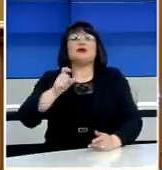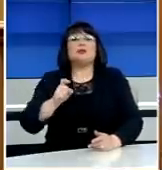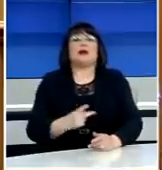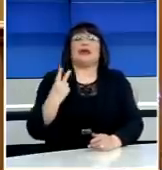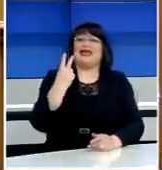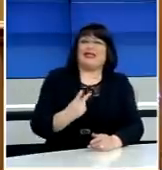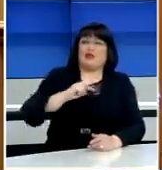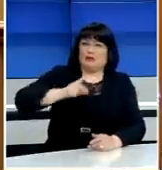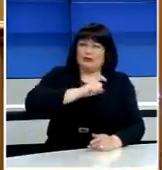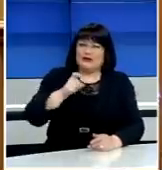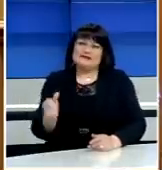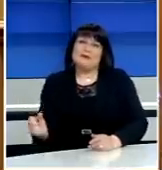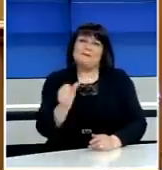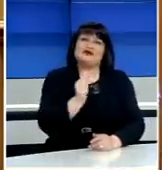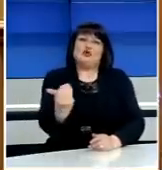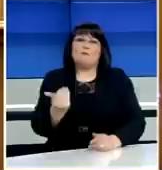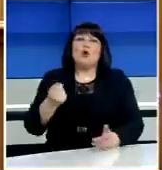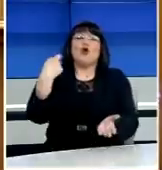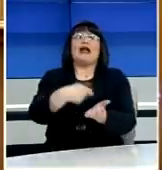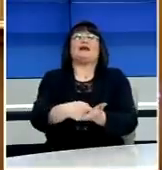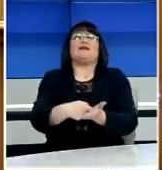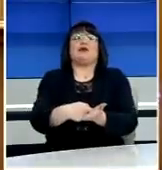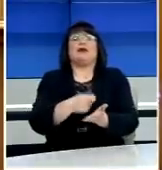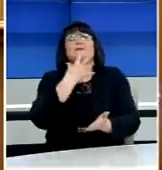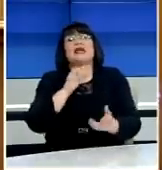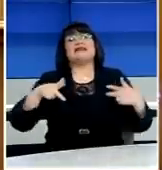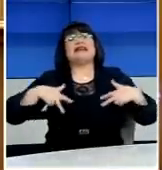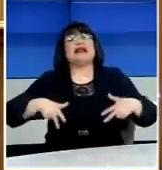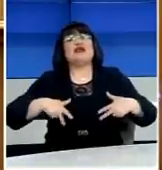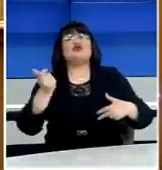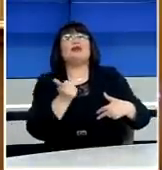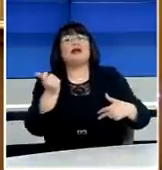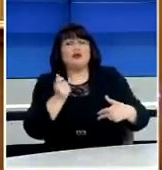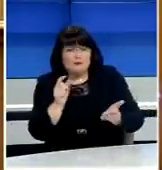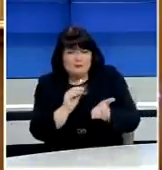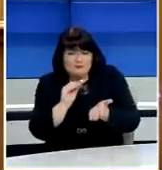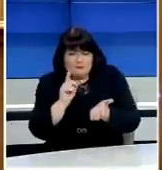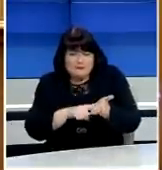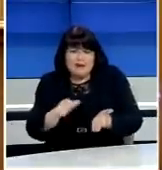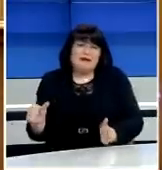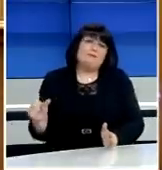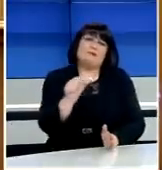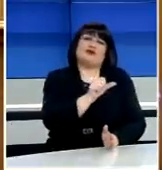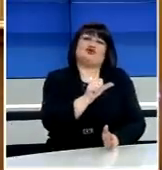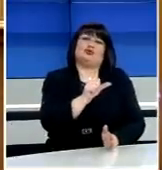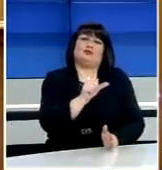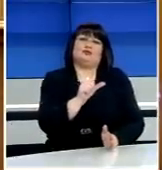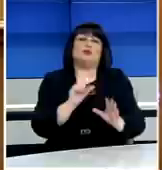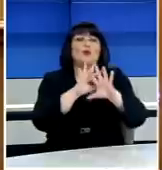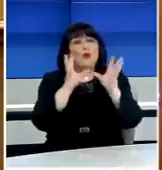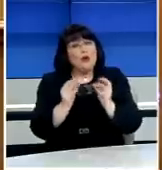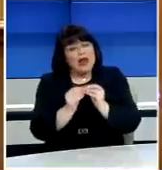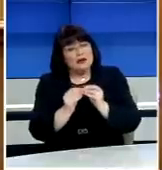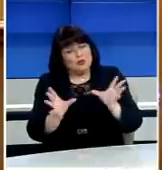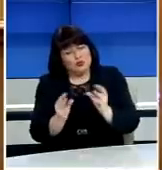δις η επιστρεπταία προκαταβολή. Δάνειο είναι, κρατικό. Και αυτά θα τα επιστρέψουν. Να τα βάλουμε και αυτά όμως μέσα. Και αυτά που θα